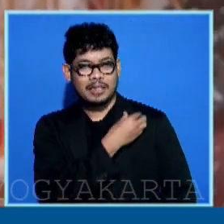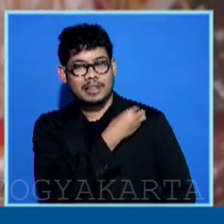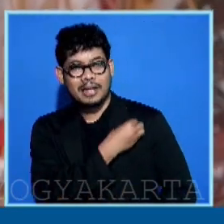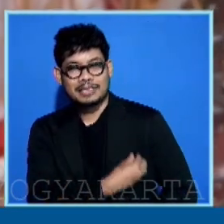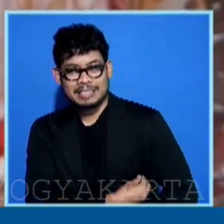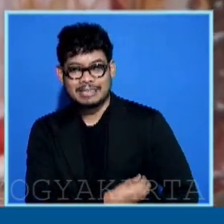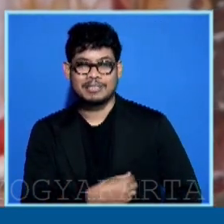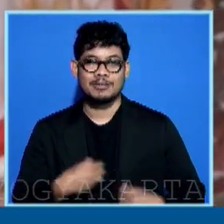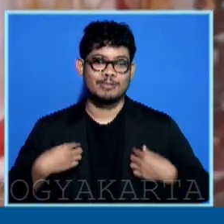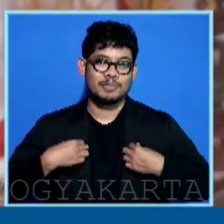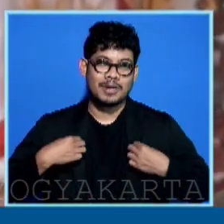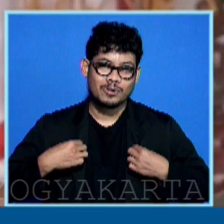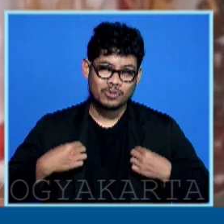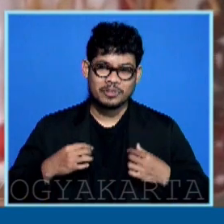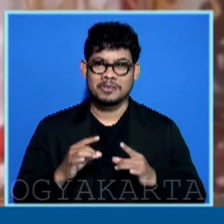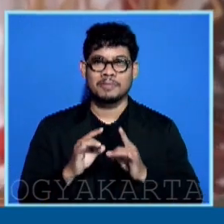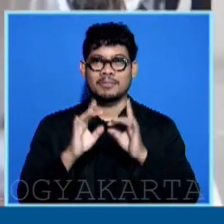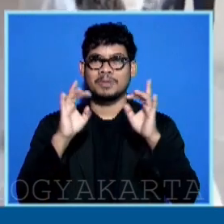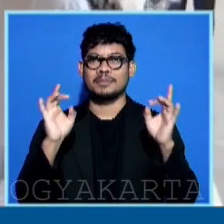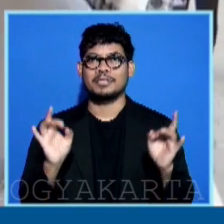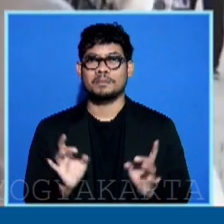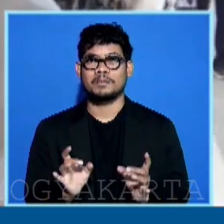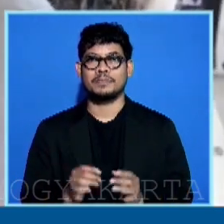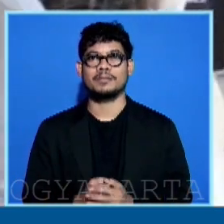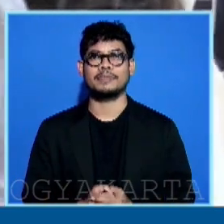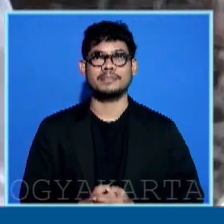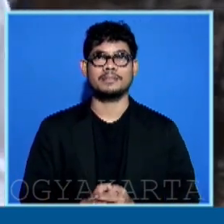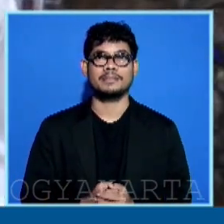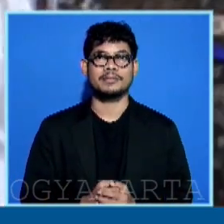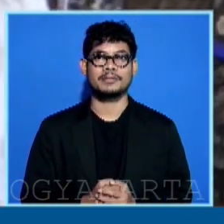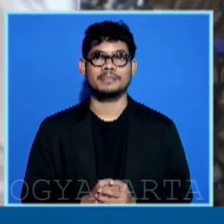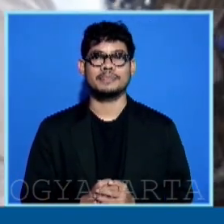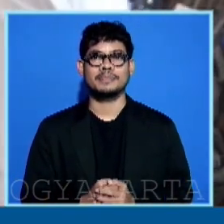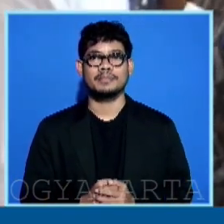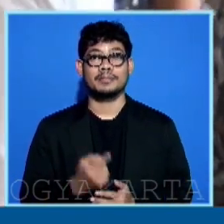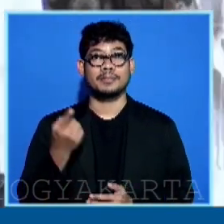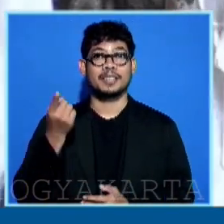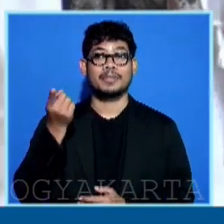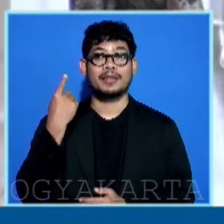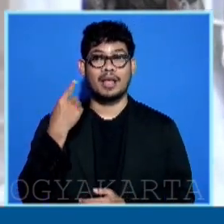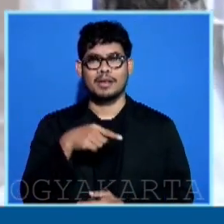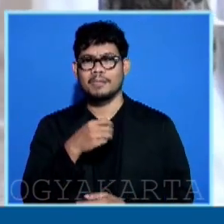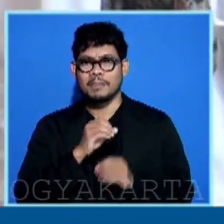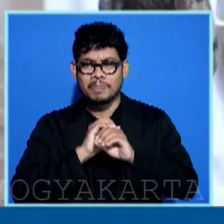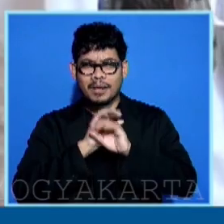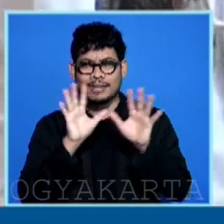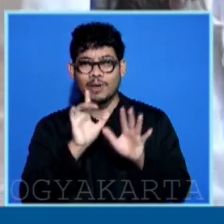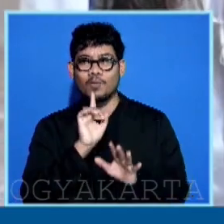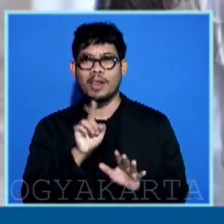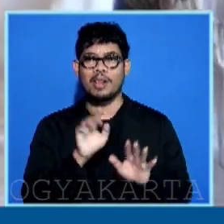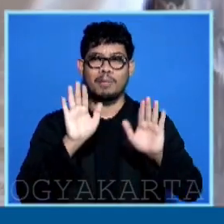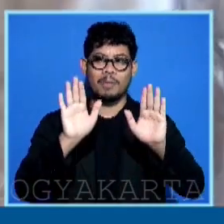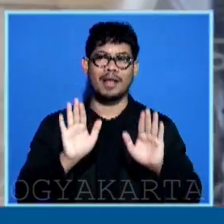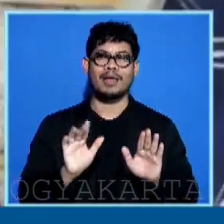UKM Perindustrian dan Perdagangan Kabupaten Bantul Agus Sulistiono mratelaken bilih wontenipun pasar UMKM menika